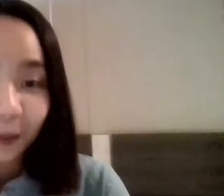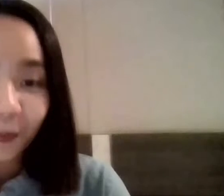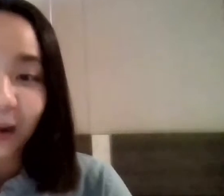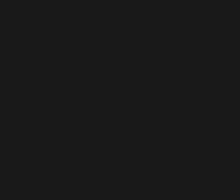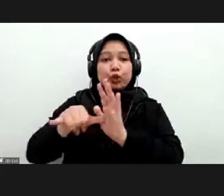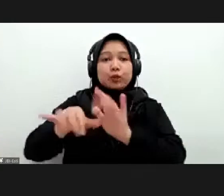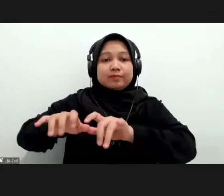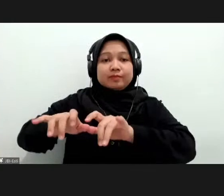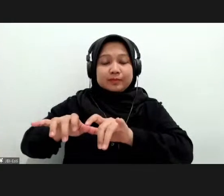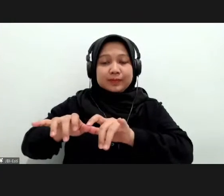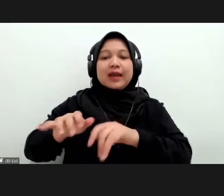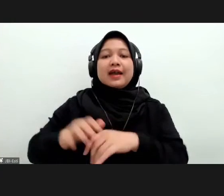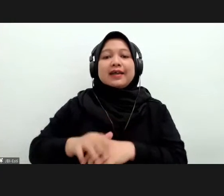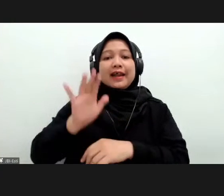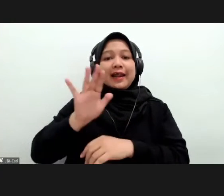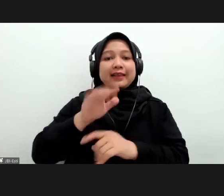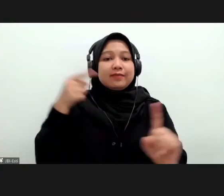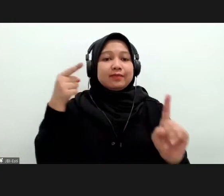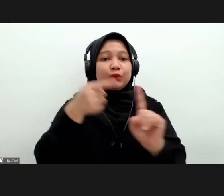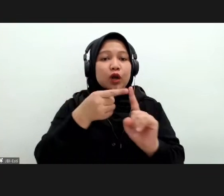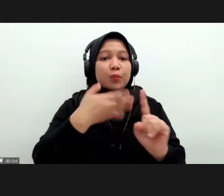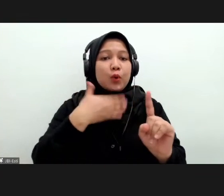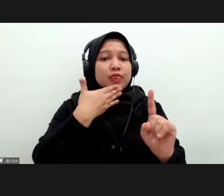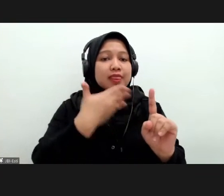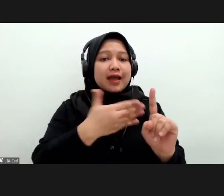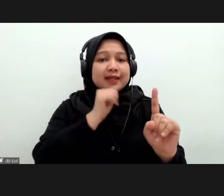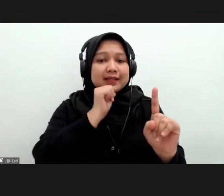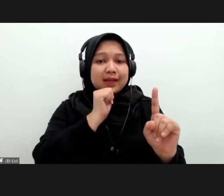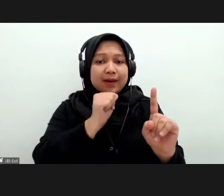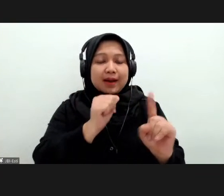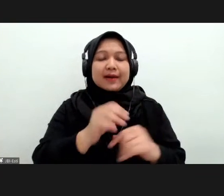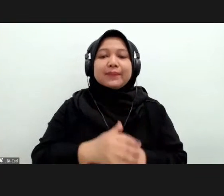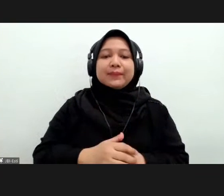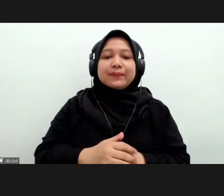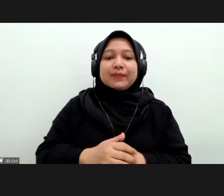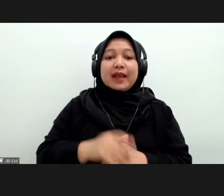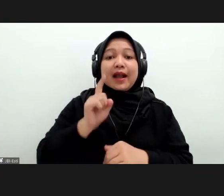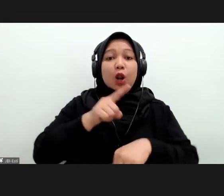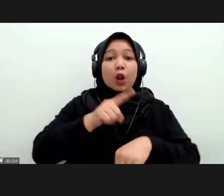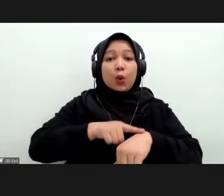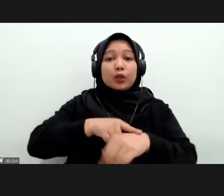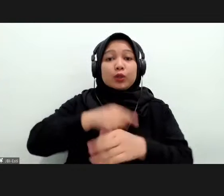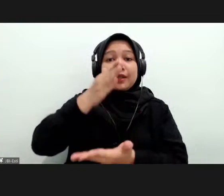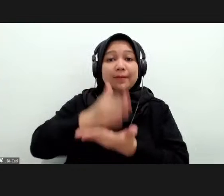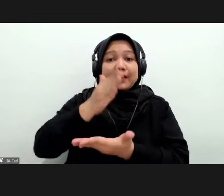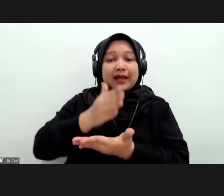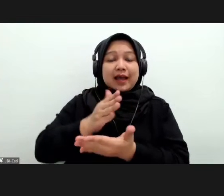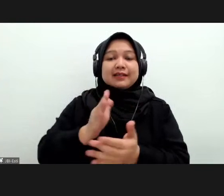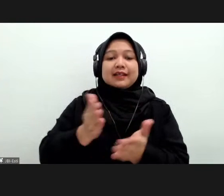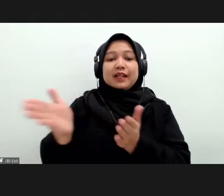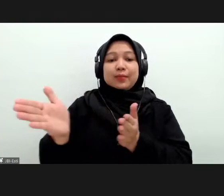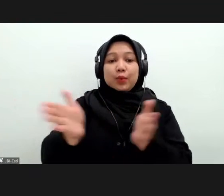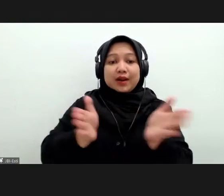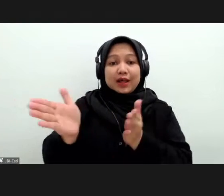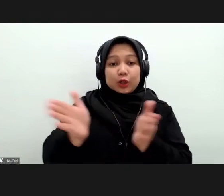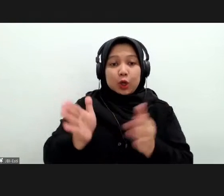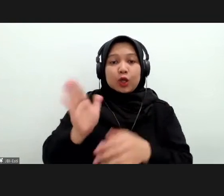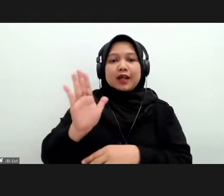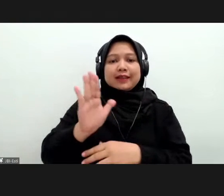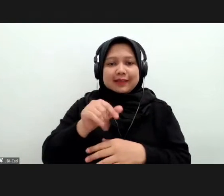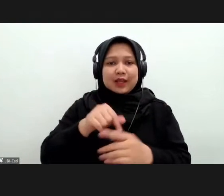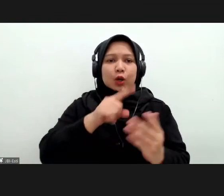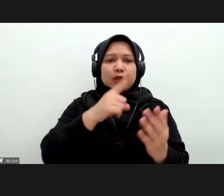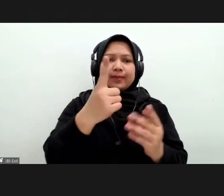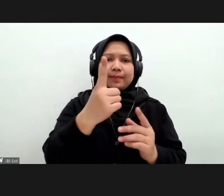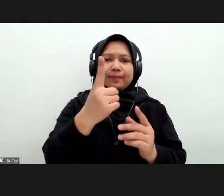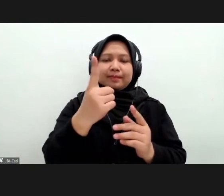kepada siapa nama narasumber yang dituju. Dan jika waktu terbatas, moderator yakni saya akan memilih pertanyaan yang telah masuk baik dalam fitur Q&A Zoom